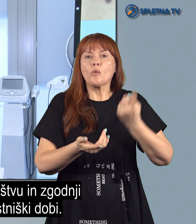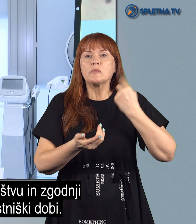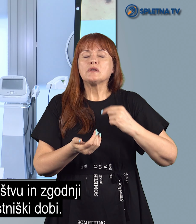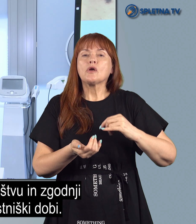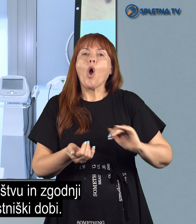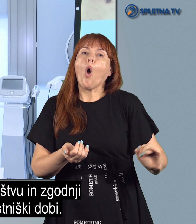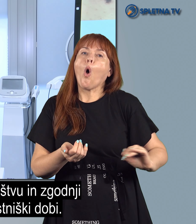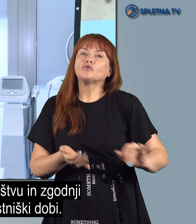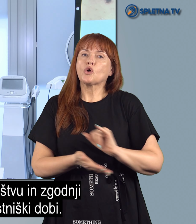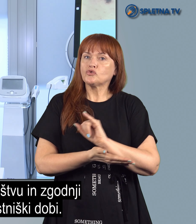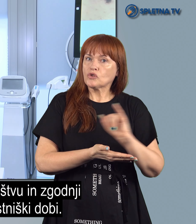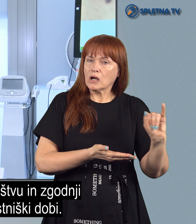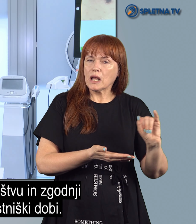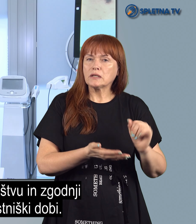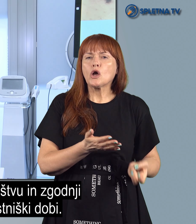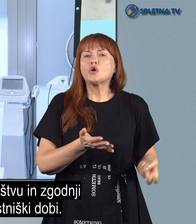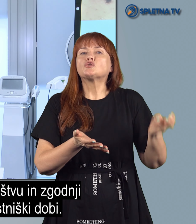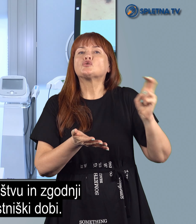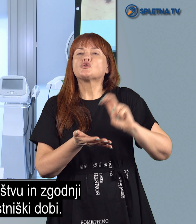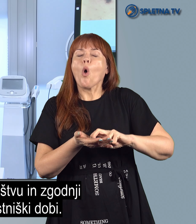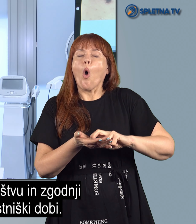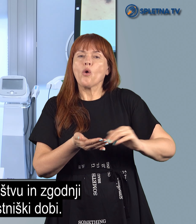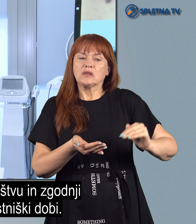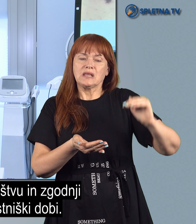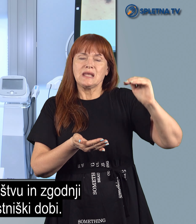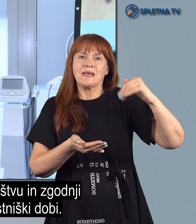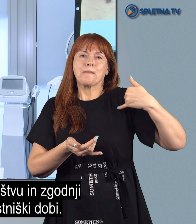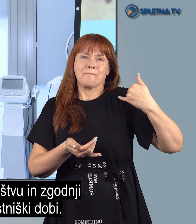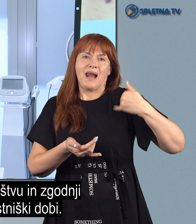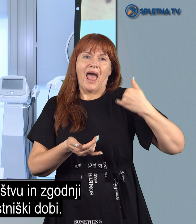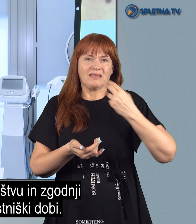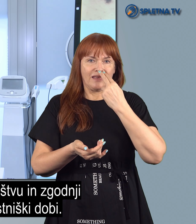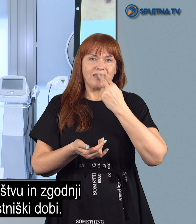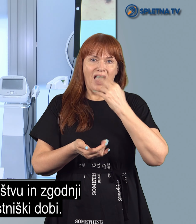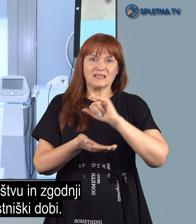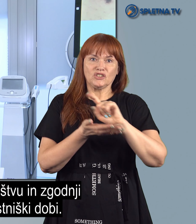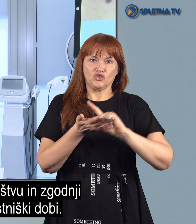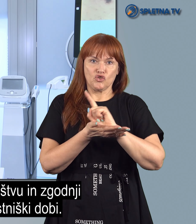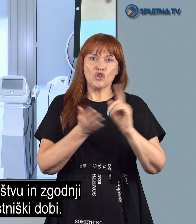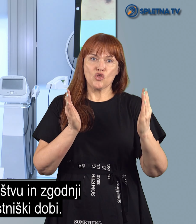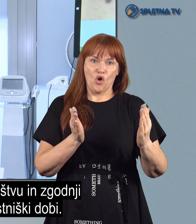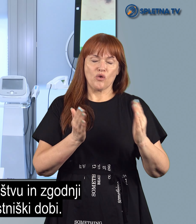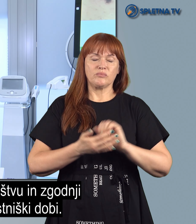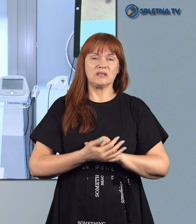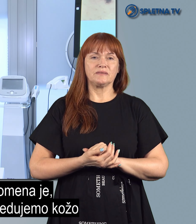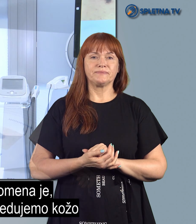v otroštvu in zgodnji odrasli dobi ali pa najstniški dobi.